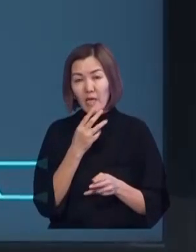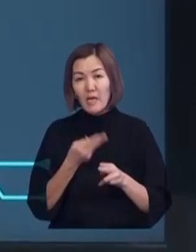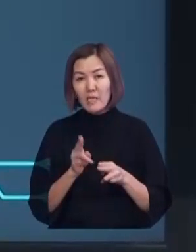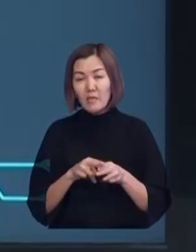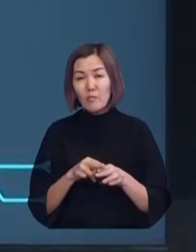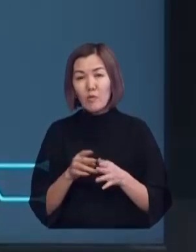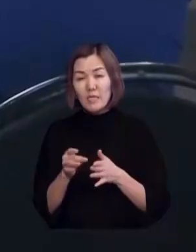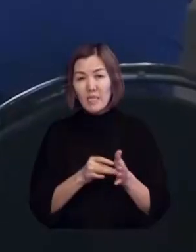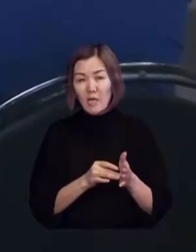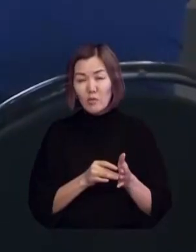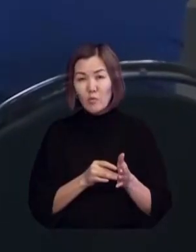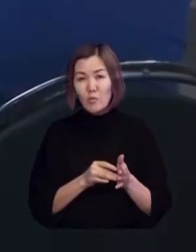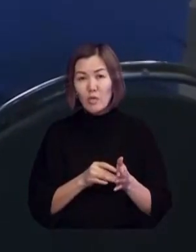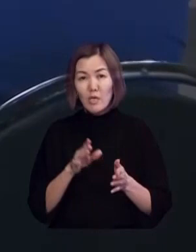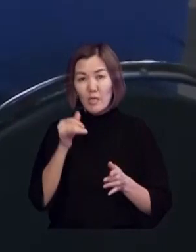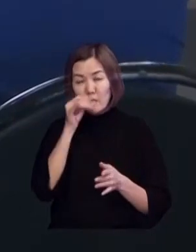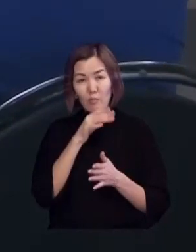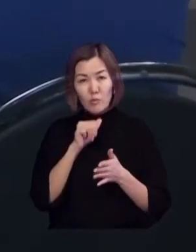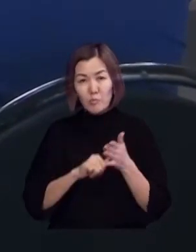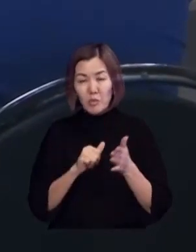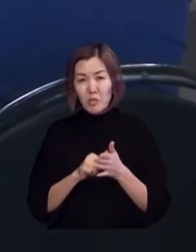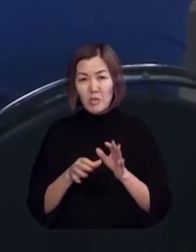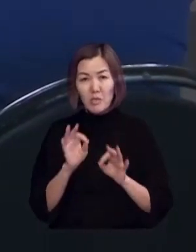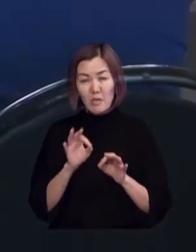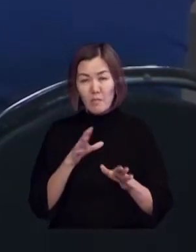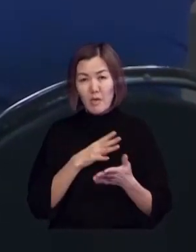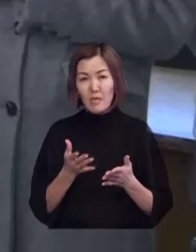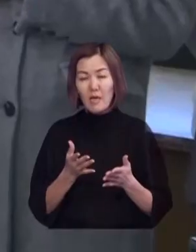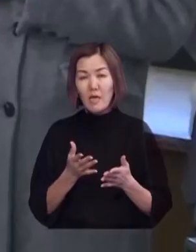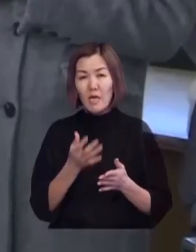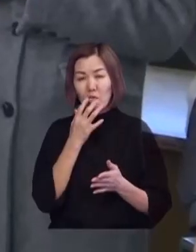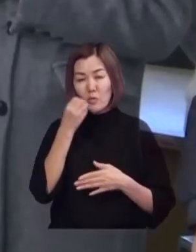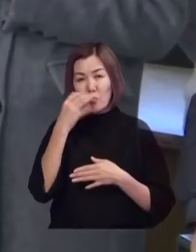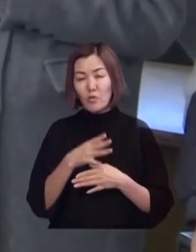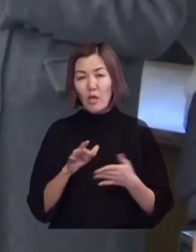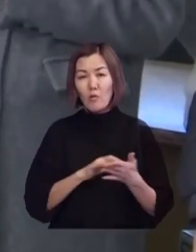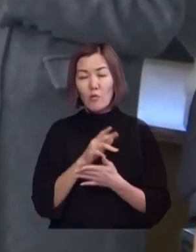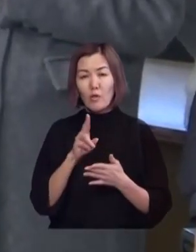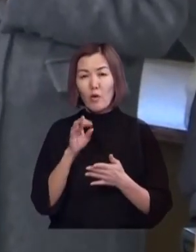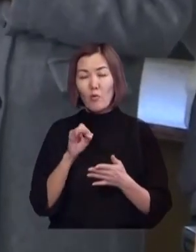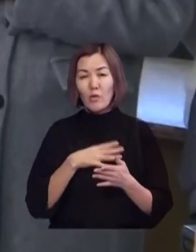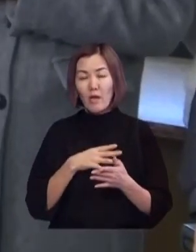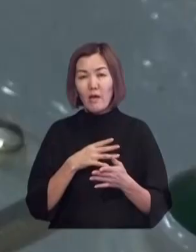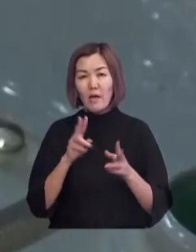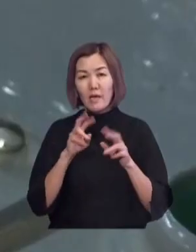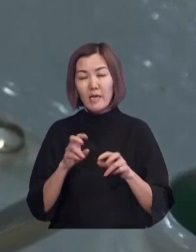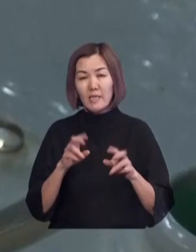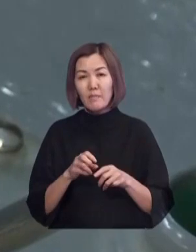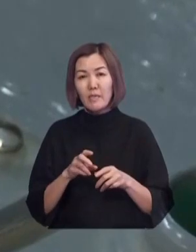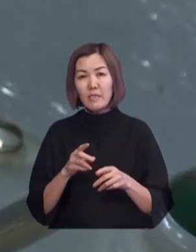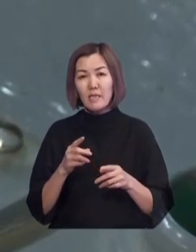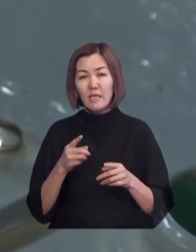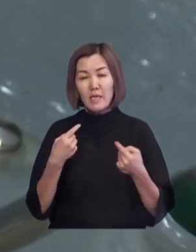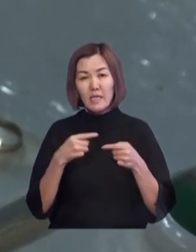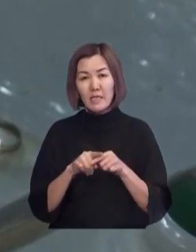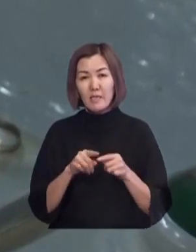из-за человеческого фактора, быть не может. Руководитель предприятия ЖЛО «Орталг» города Кунаев говорит, что разбираться нужно с инженерными